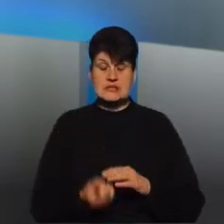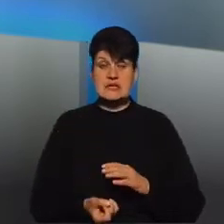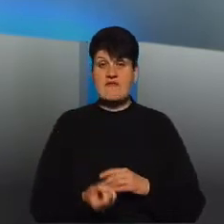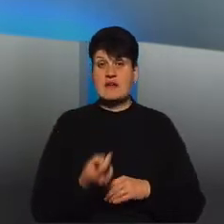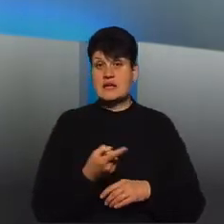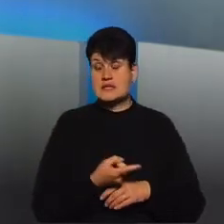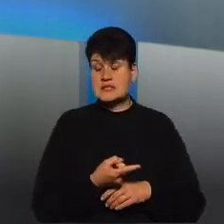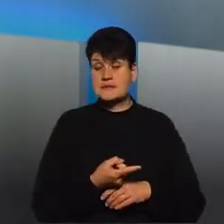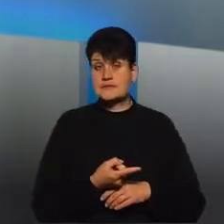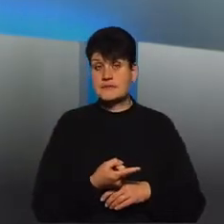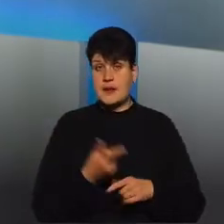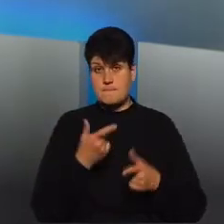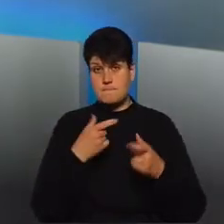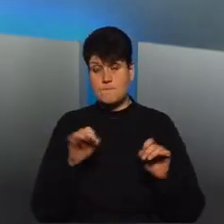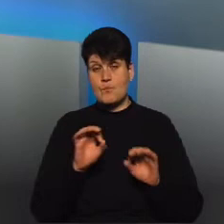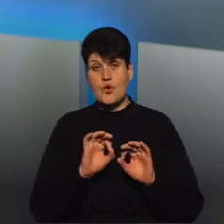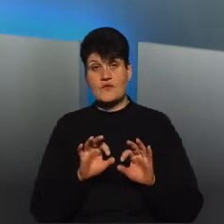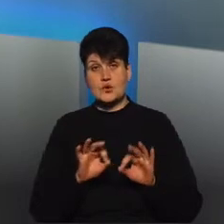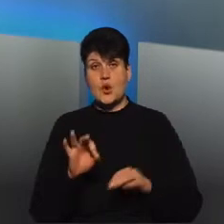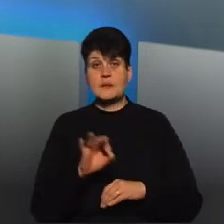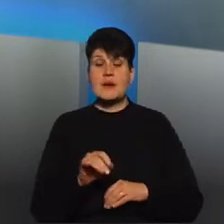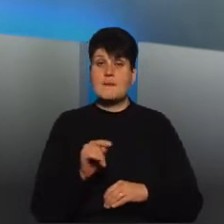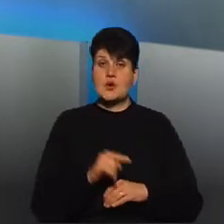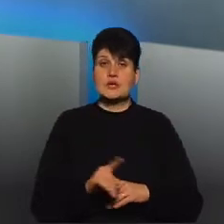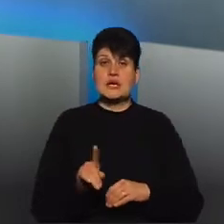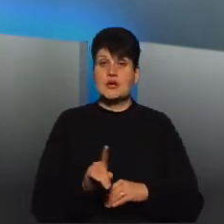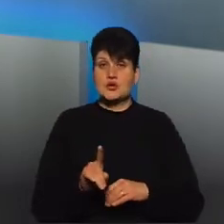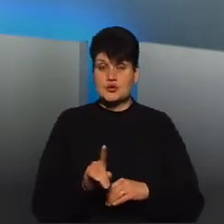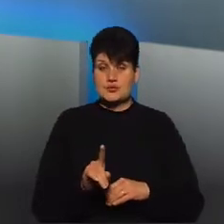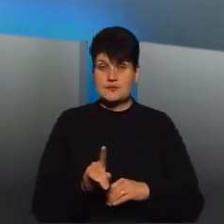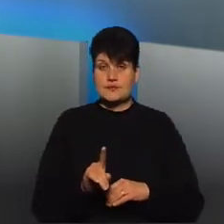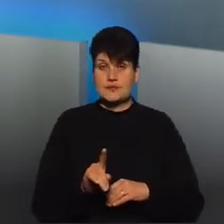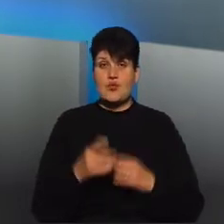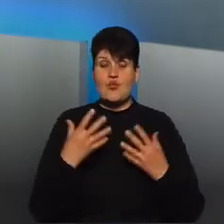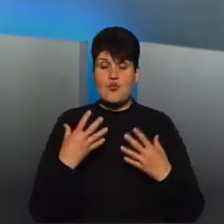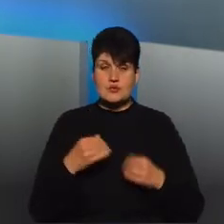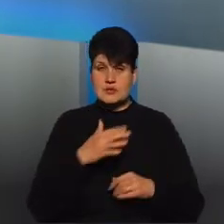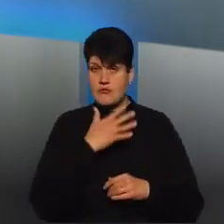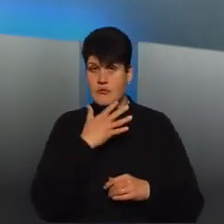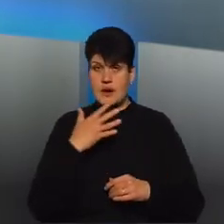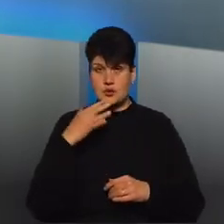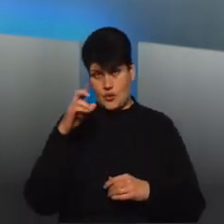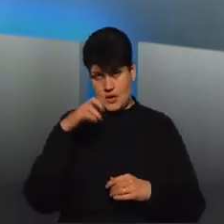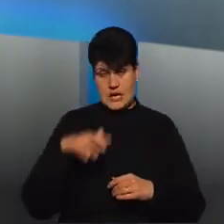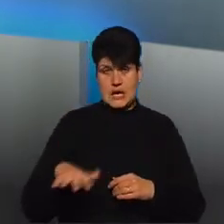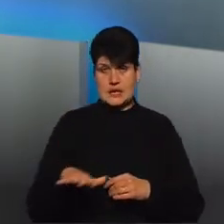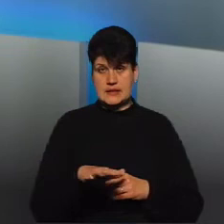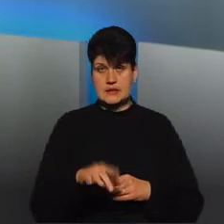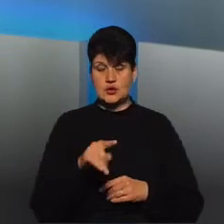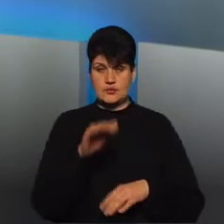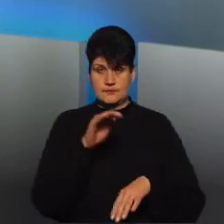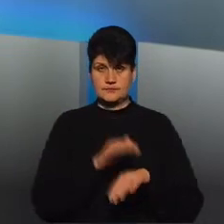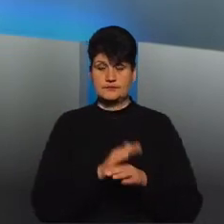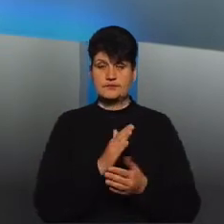з'явилися повідомлення про те, що уже в багатьох країнах його зафіксували.